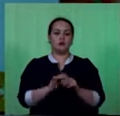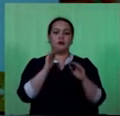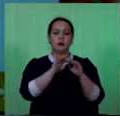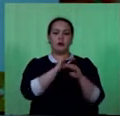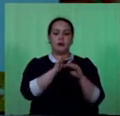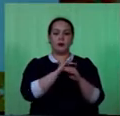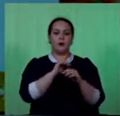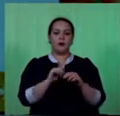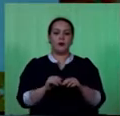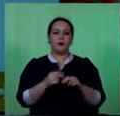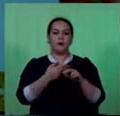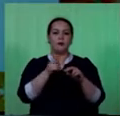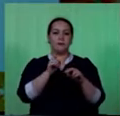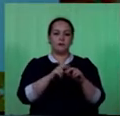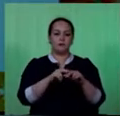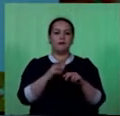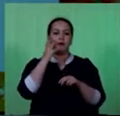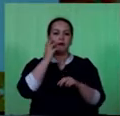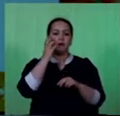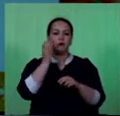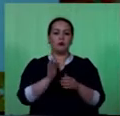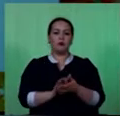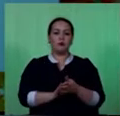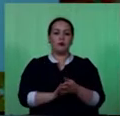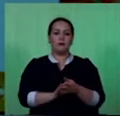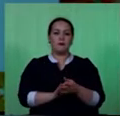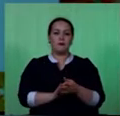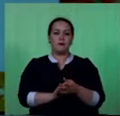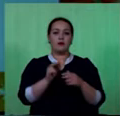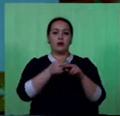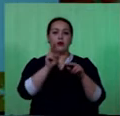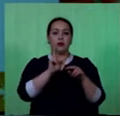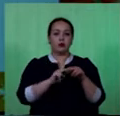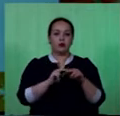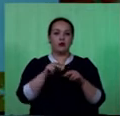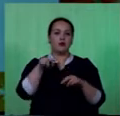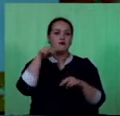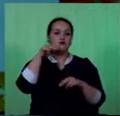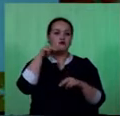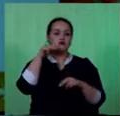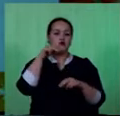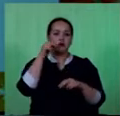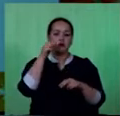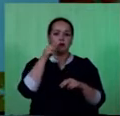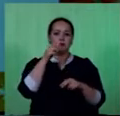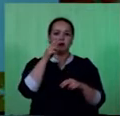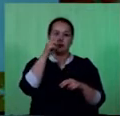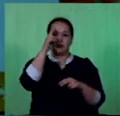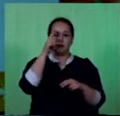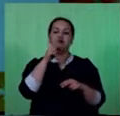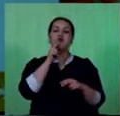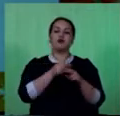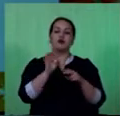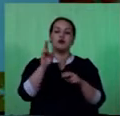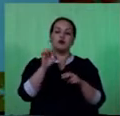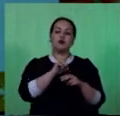конечно же это яблоко это вишенки сестра но собой крупно